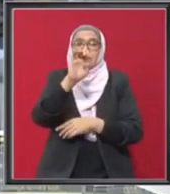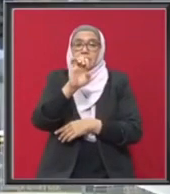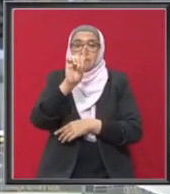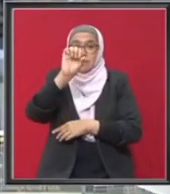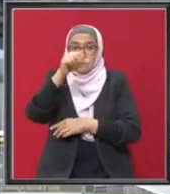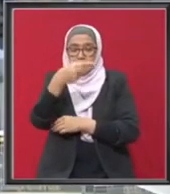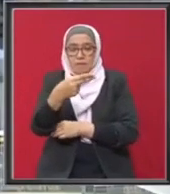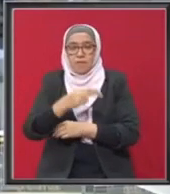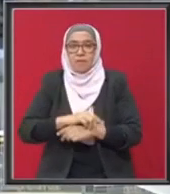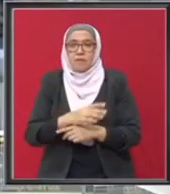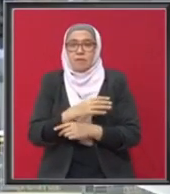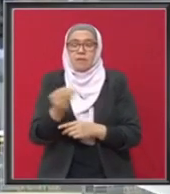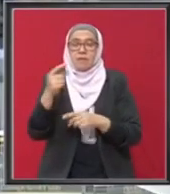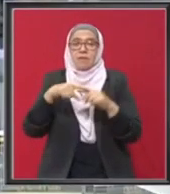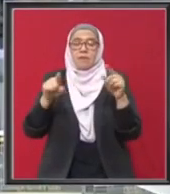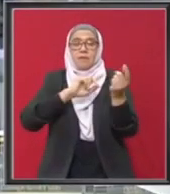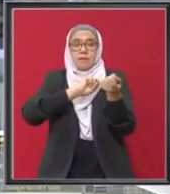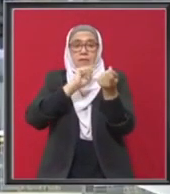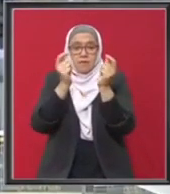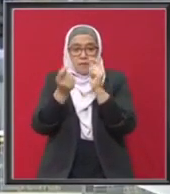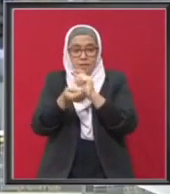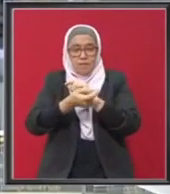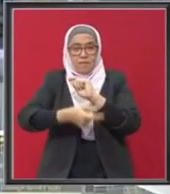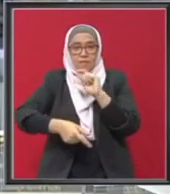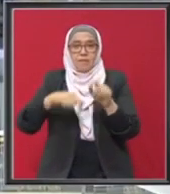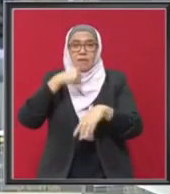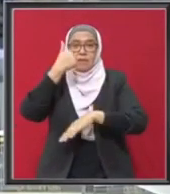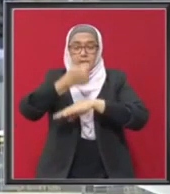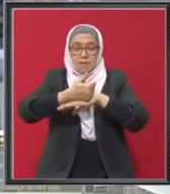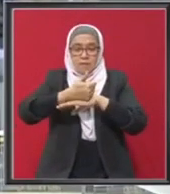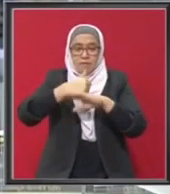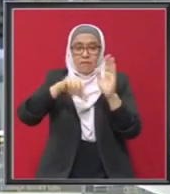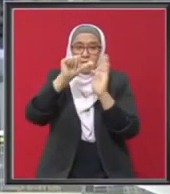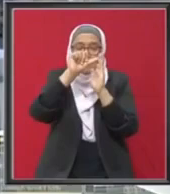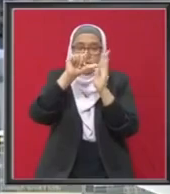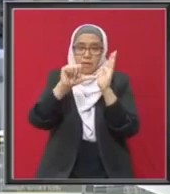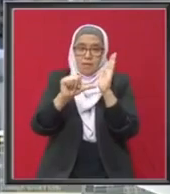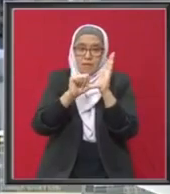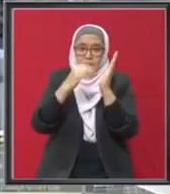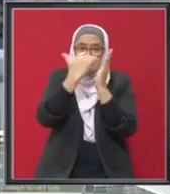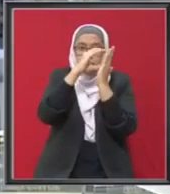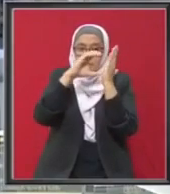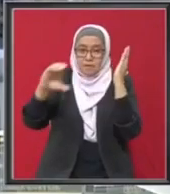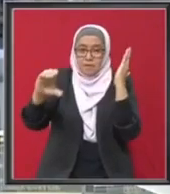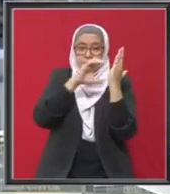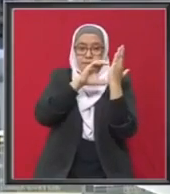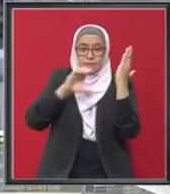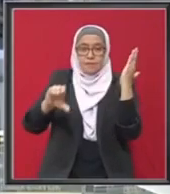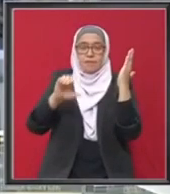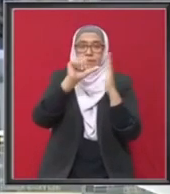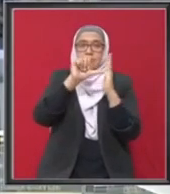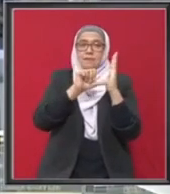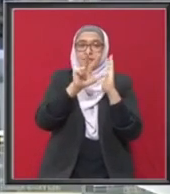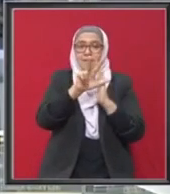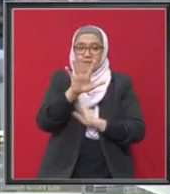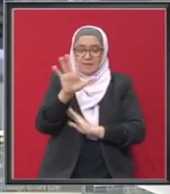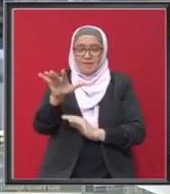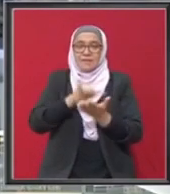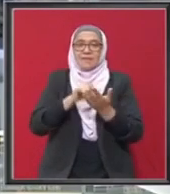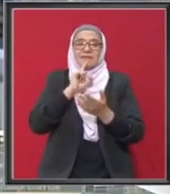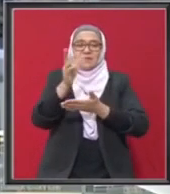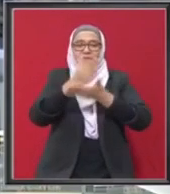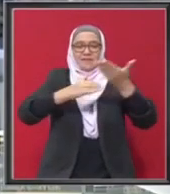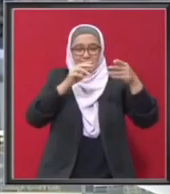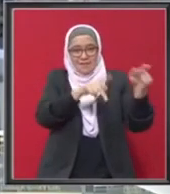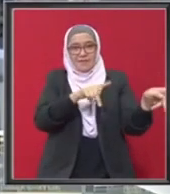pindahan akta mahkamah Syariah bidang kuase jenazah 1965 akta 355 merupakan sebagian daripada pelan